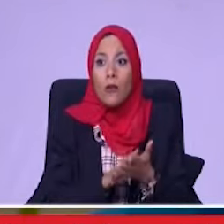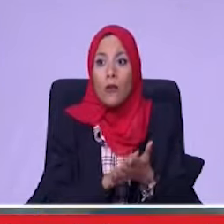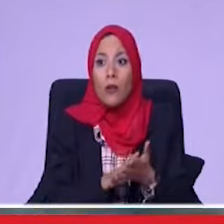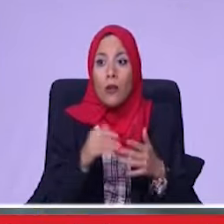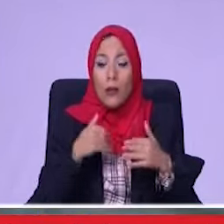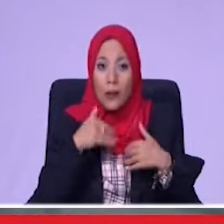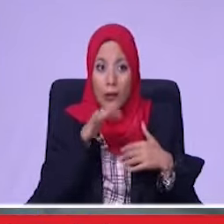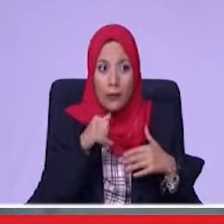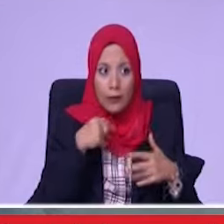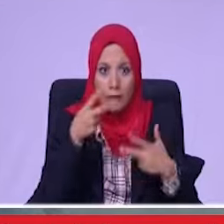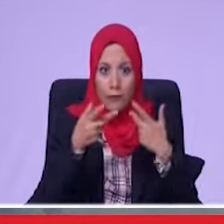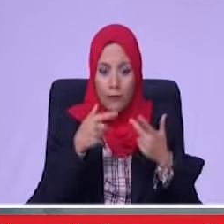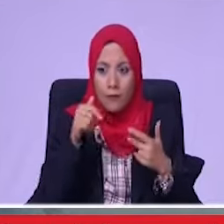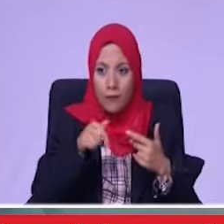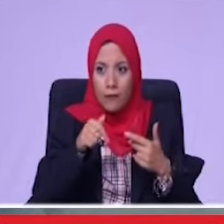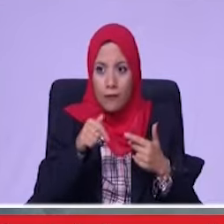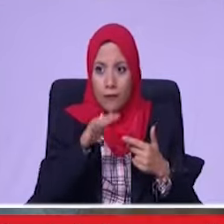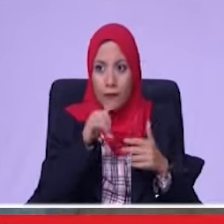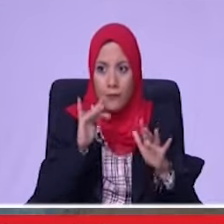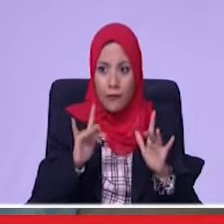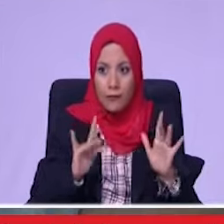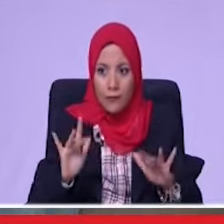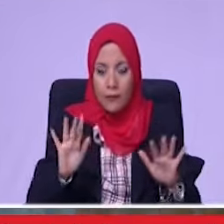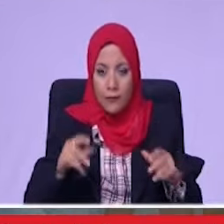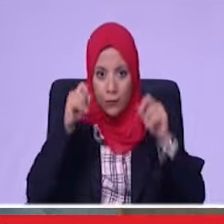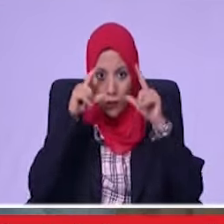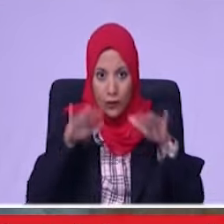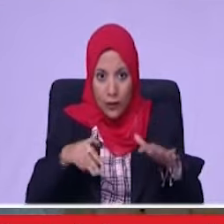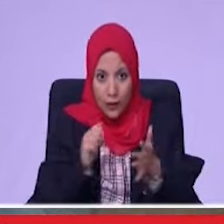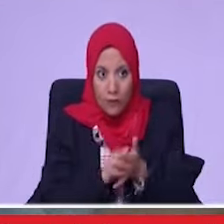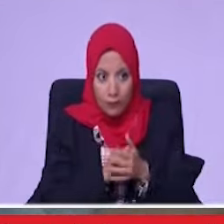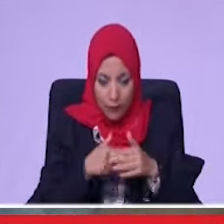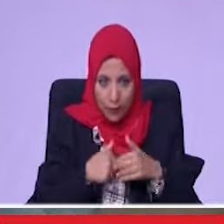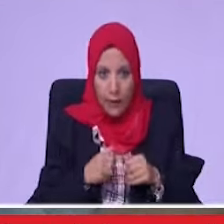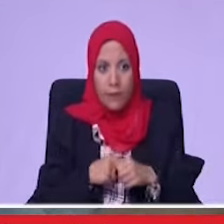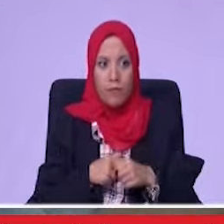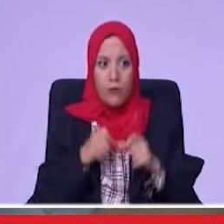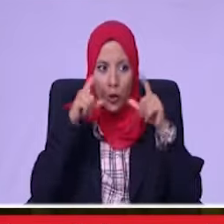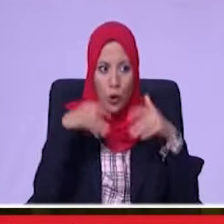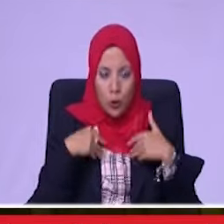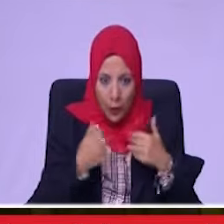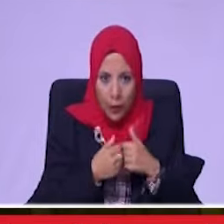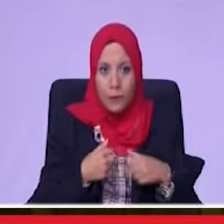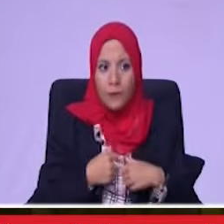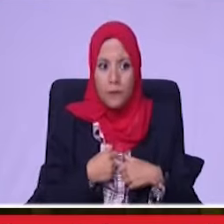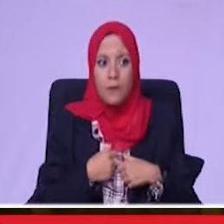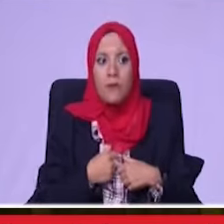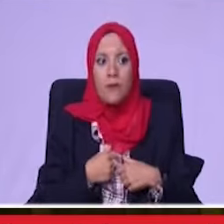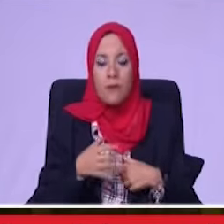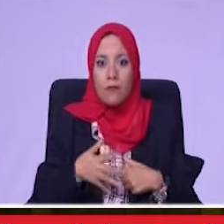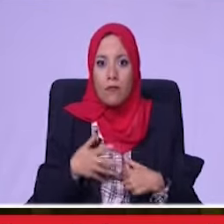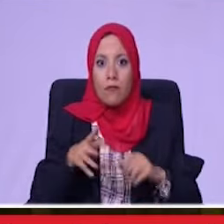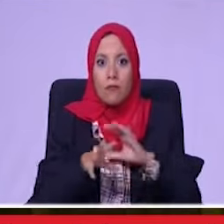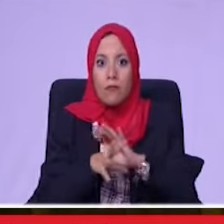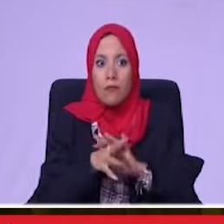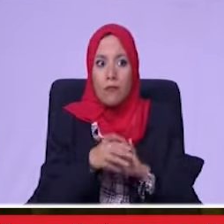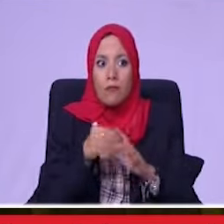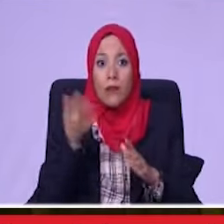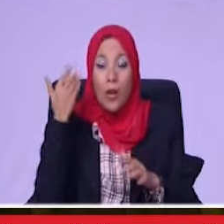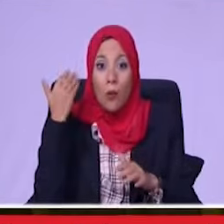استدعيناهم جم طبعا عشان المعيشه بقى معنا يعني مع الاسره يعني عندنا في البلد. هل عبد الكريم كان قبل الحادث بيتكلم